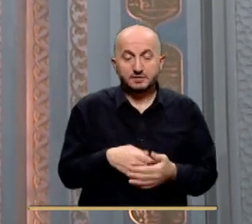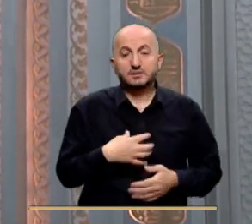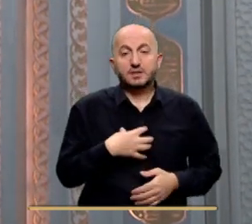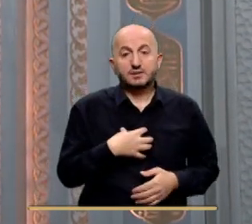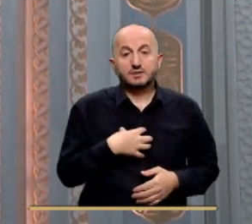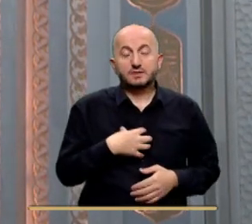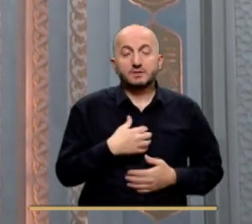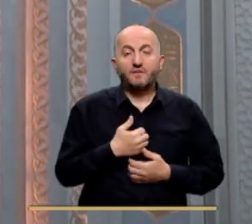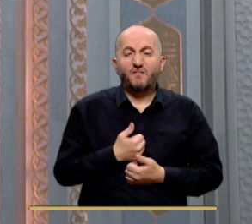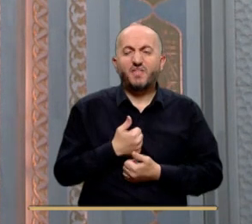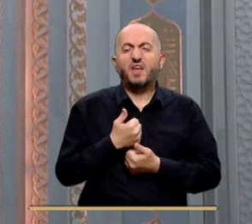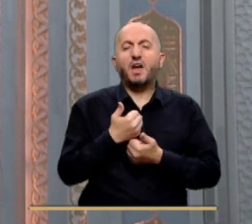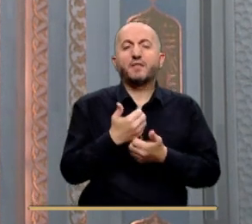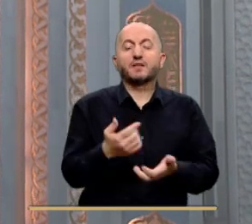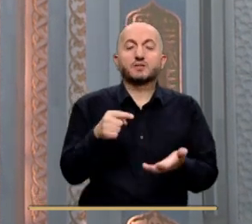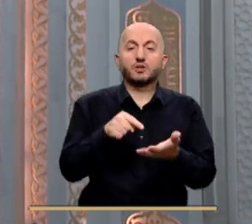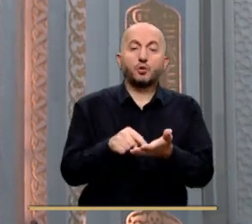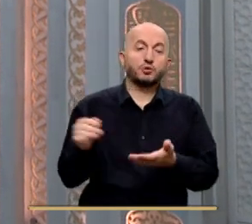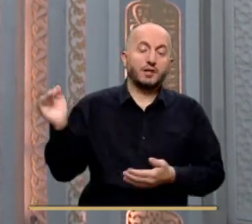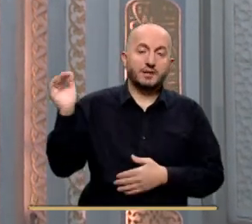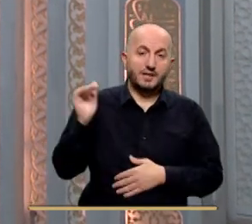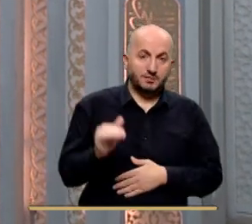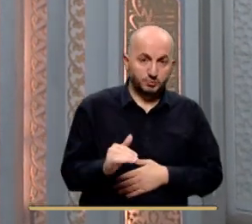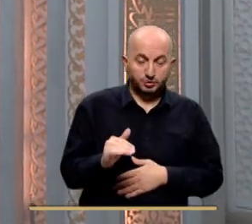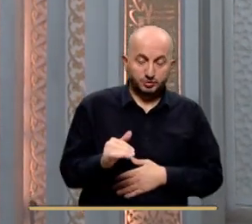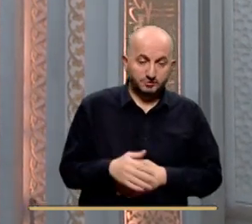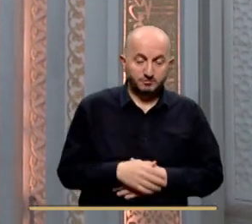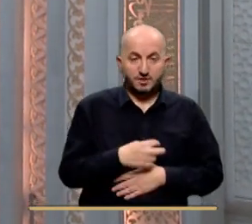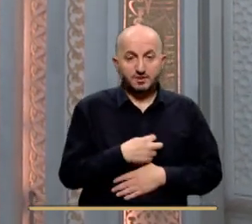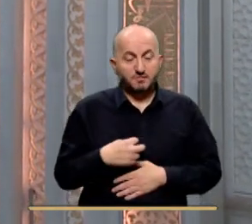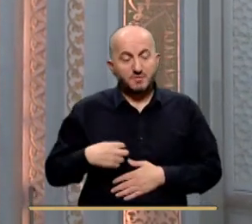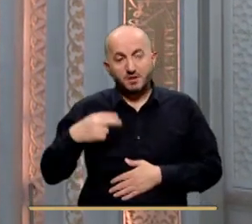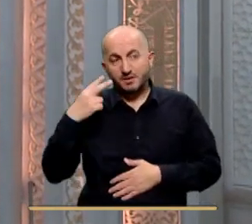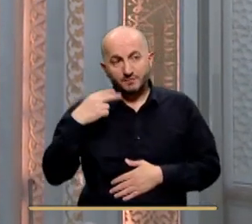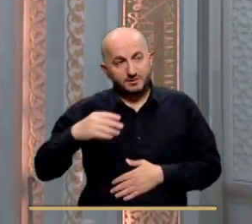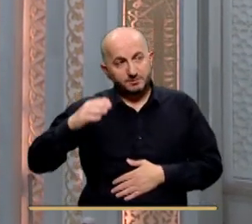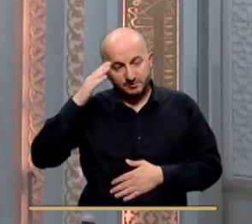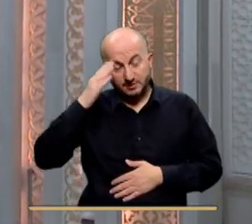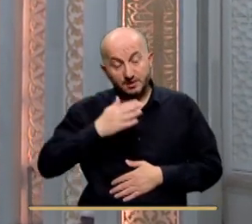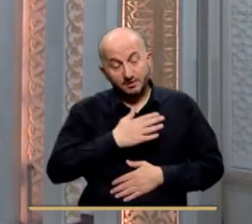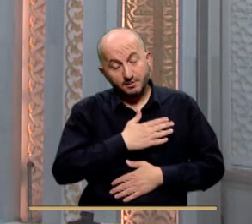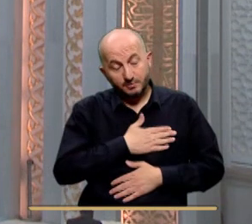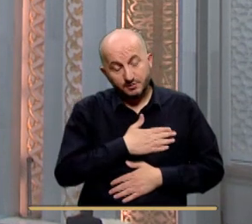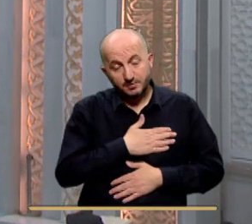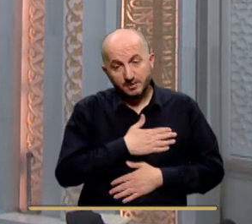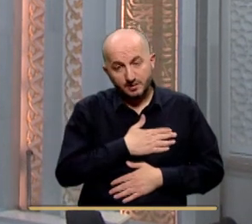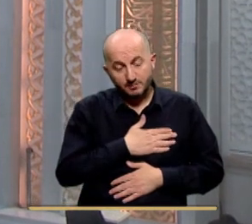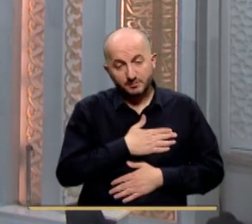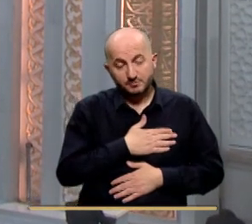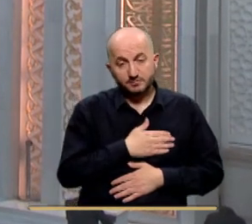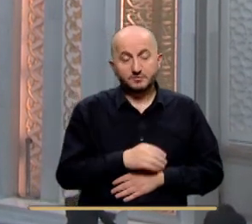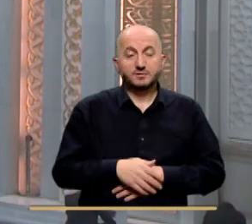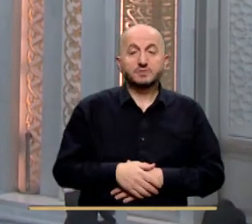kendini feda edecek noktaya gelmiş. Efendimiz aleyhissalatu vesselamın bu tutumuna Cenab-ı